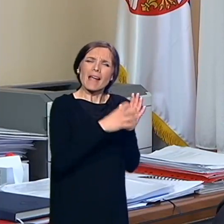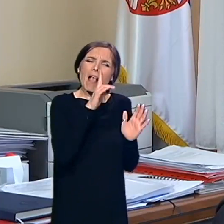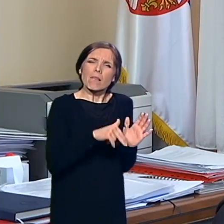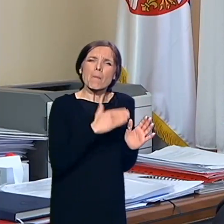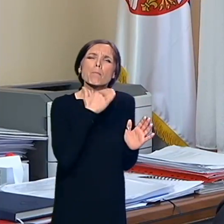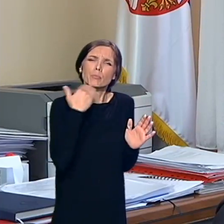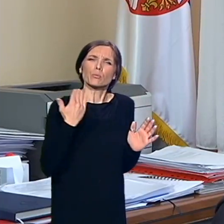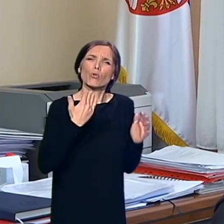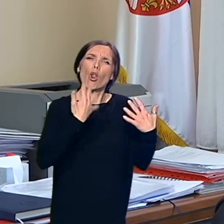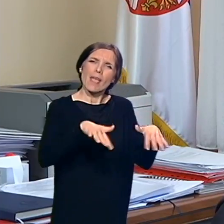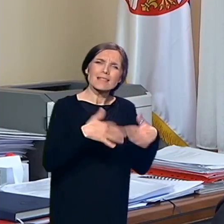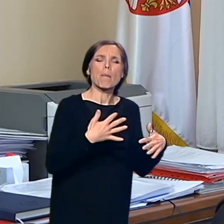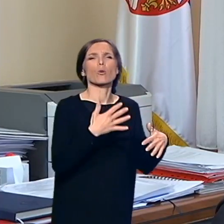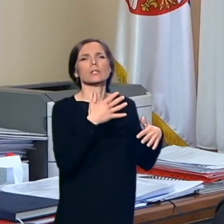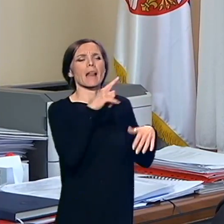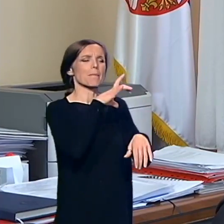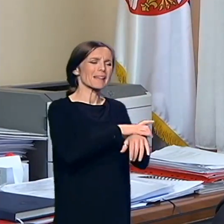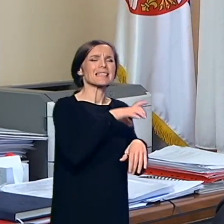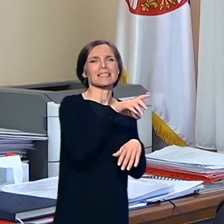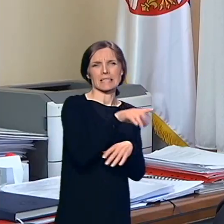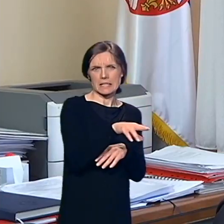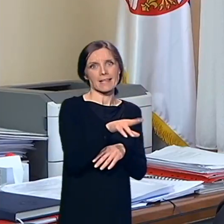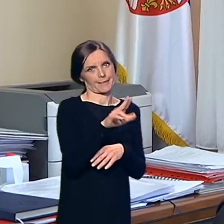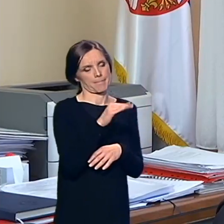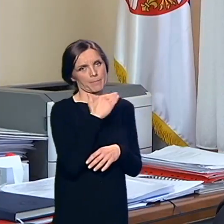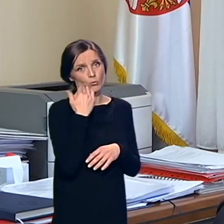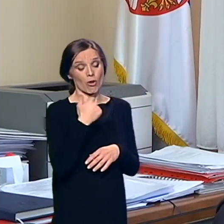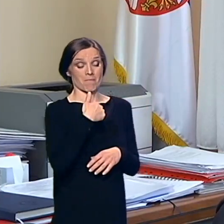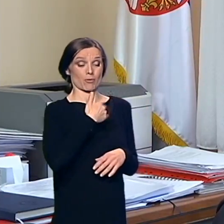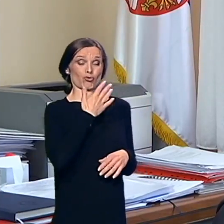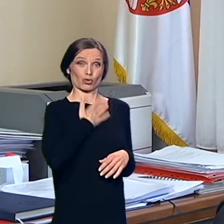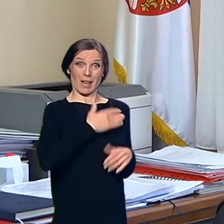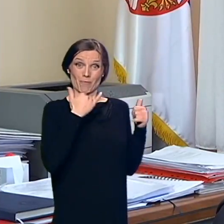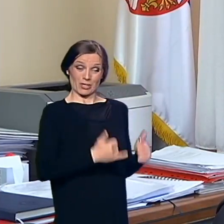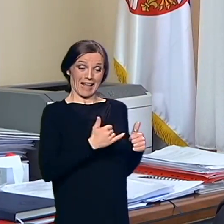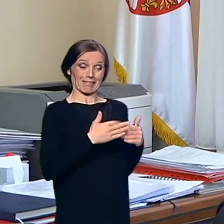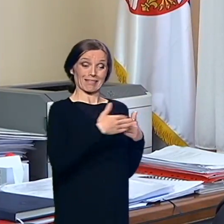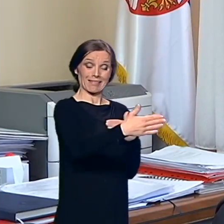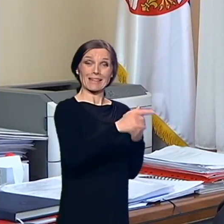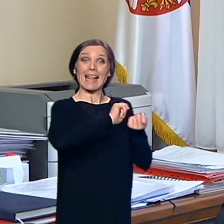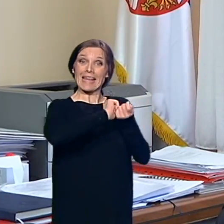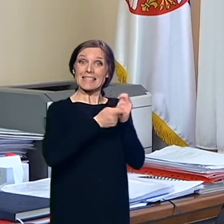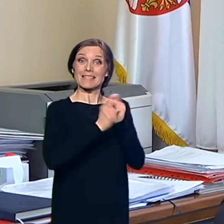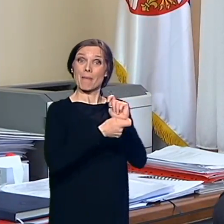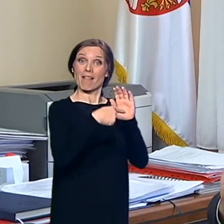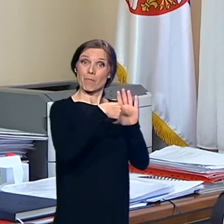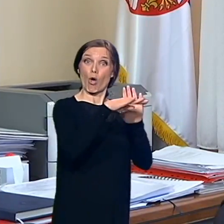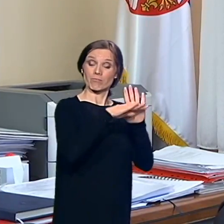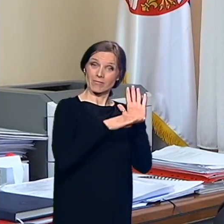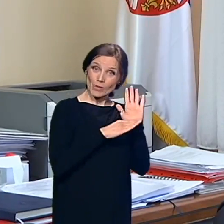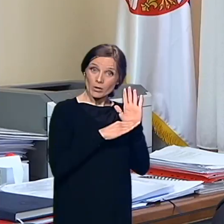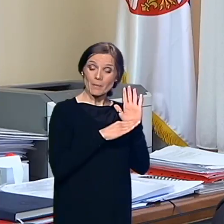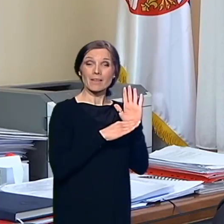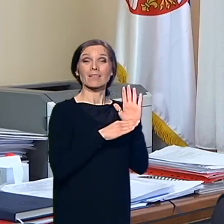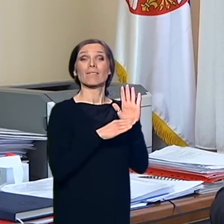broj nezaposlenih medicinskih sestara i mi upravo želimo sa izmenama normativa da praktično